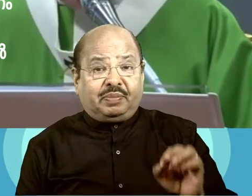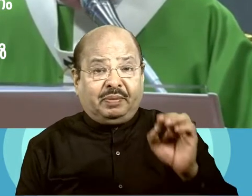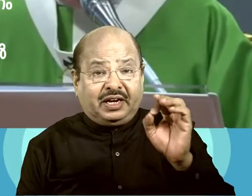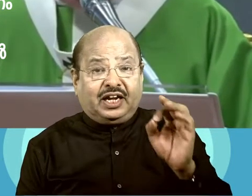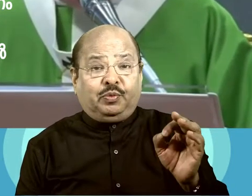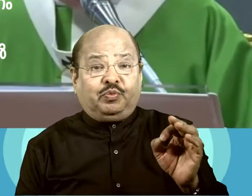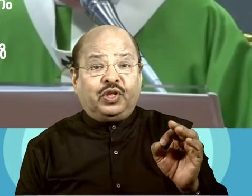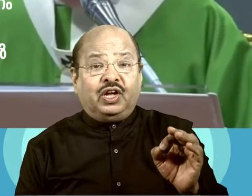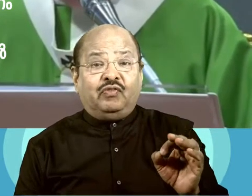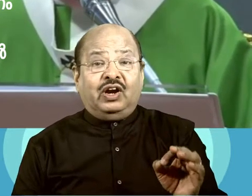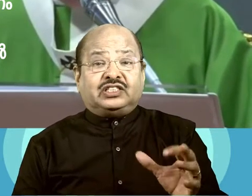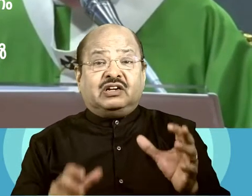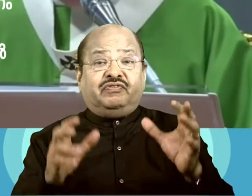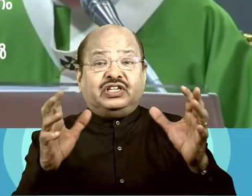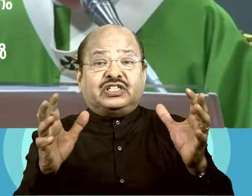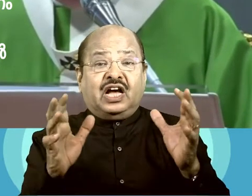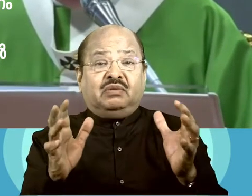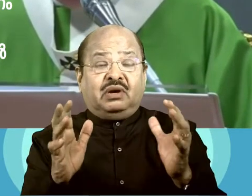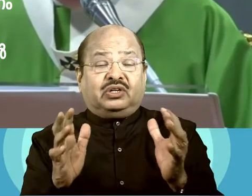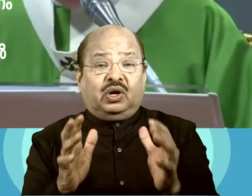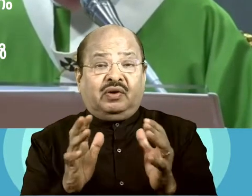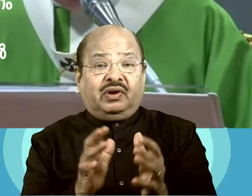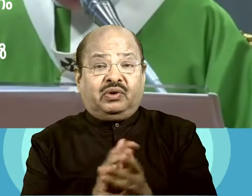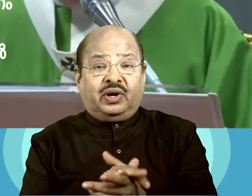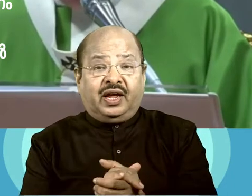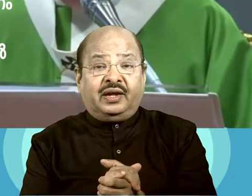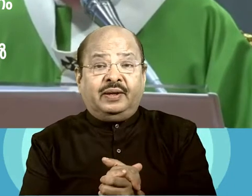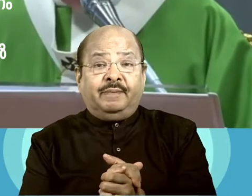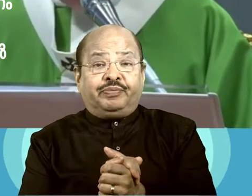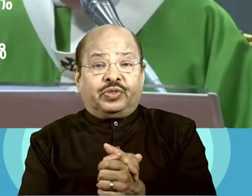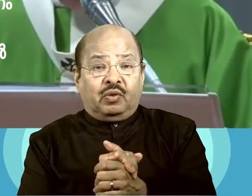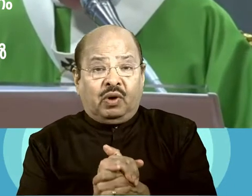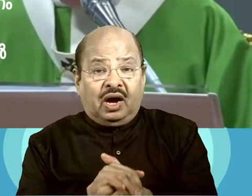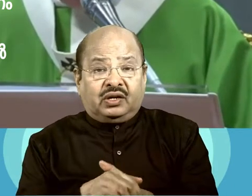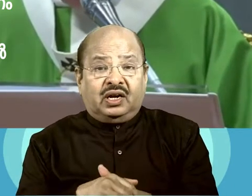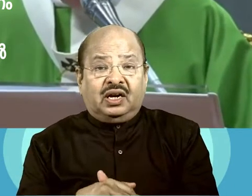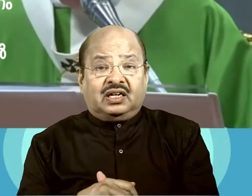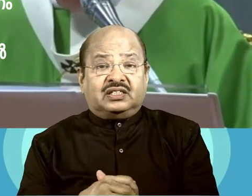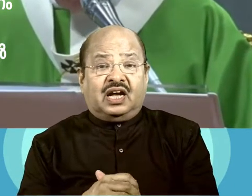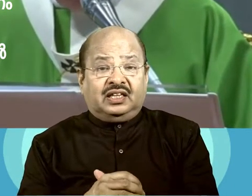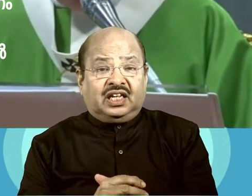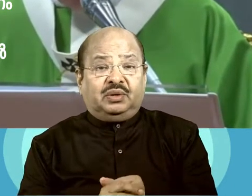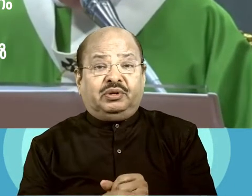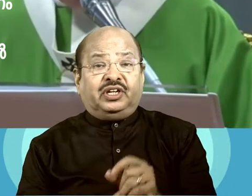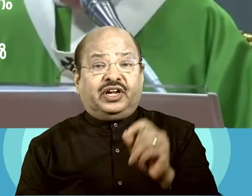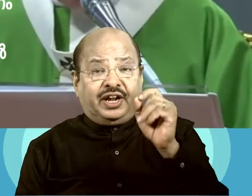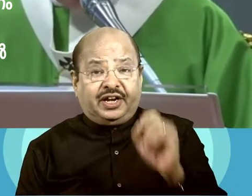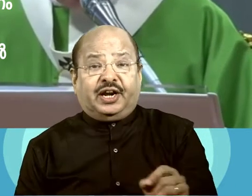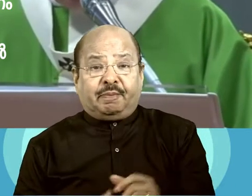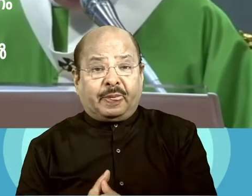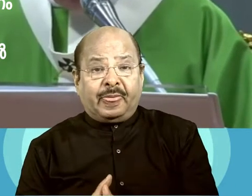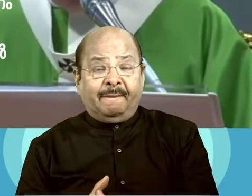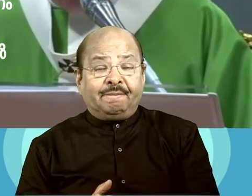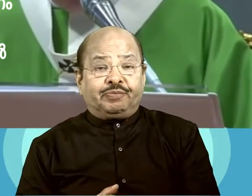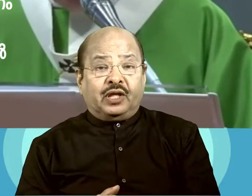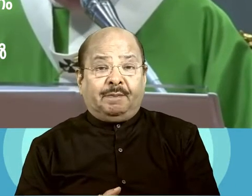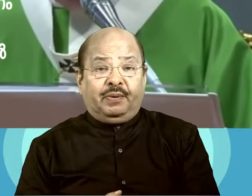വിധം അല്പമെങ്കിലും വെളിച്ചം വീശാൻ മറ്റുള്ളവരുടെ വാക്കുകൾക്ക് സാധിക്കുമെന്ന്